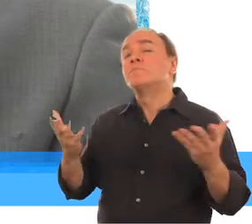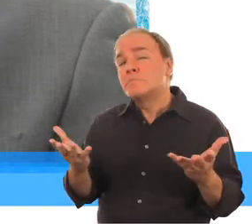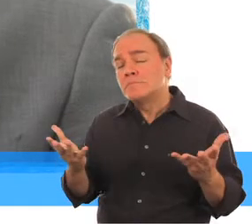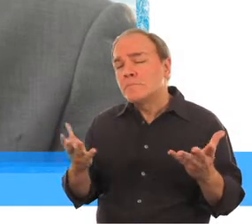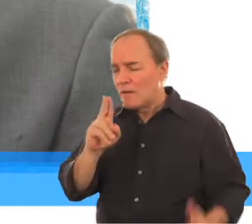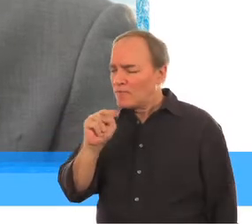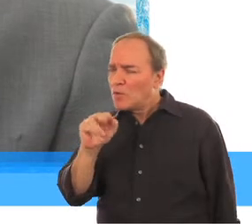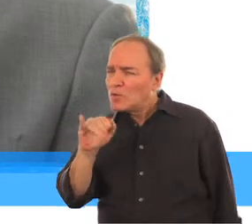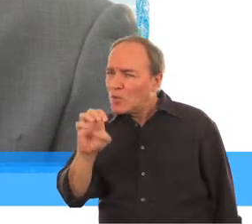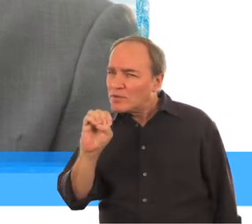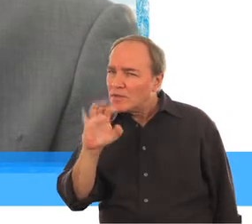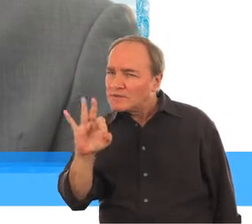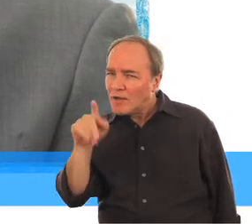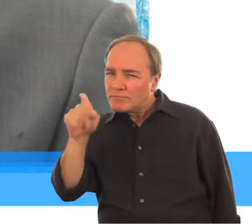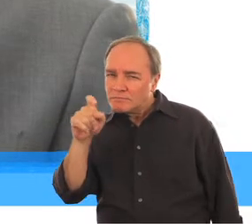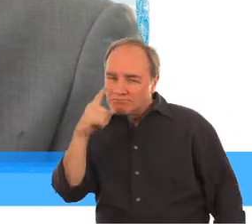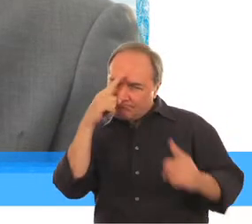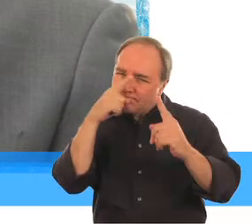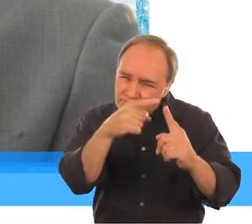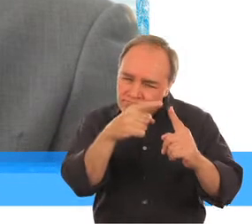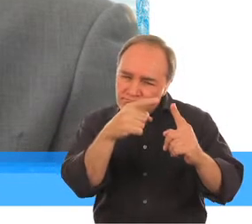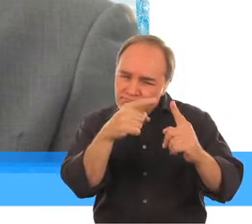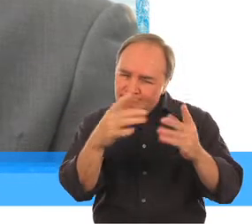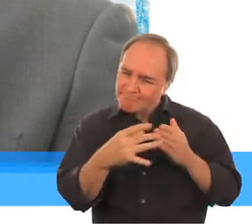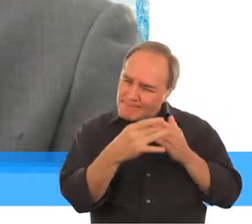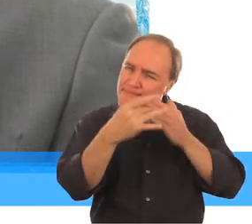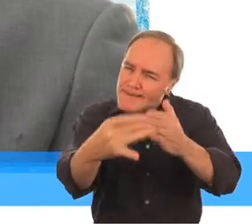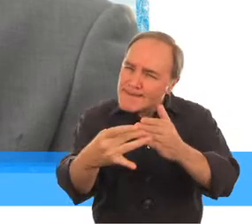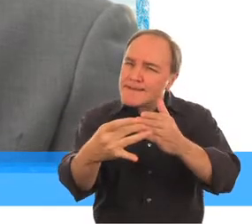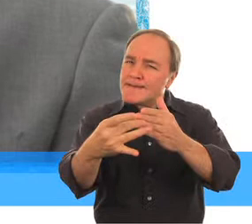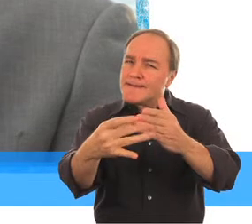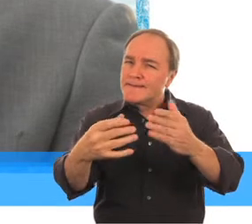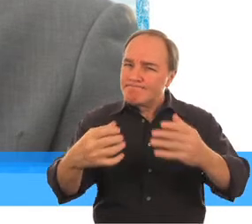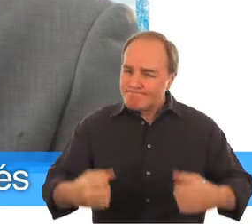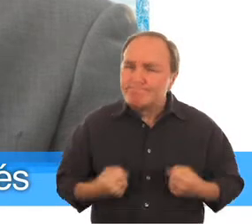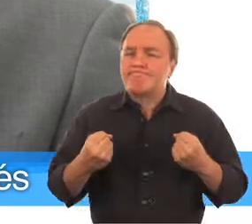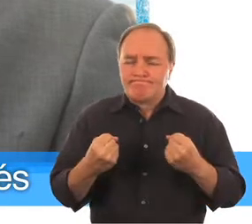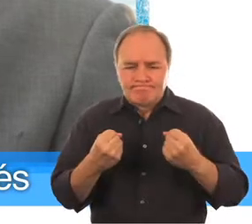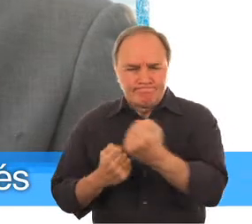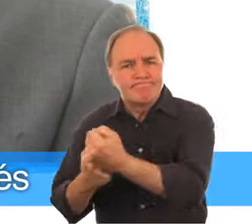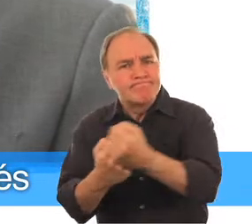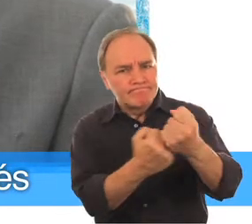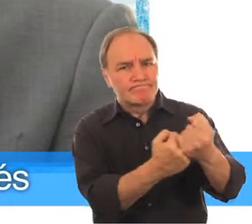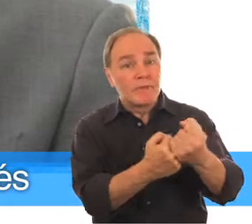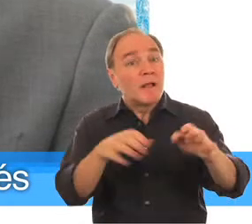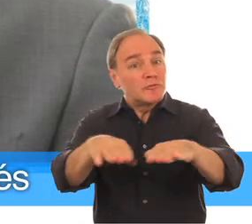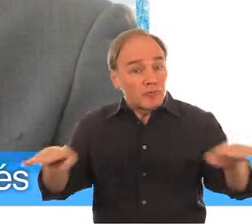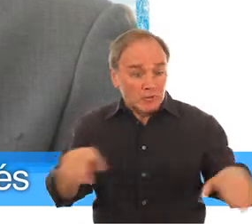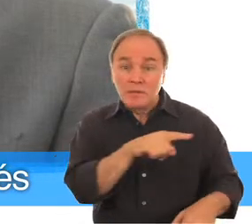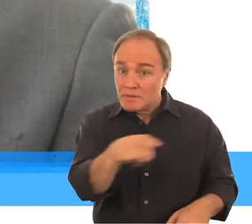Notre second but, à l'UNICEF, est de réellement défendre et d'être en avance en termes des droits des enfants